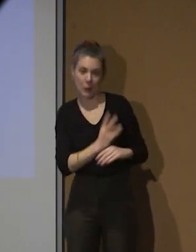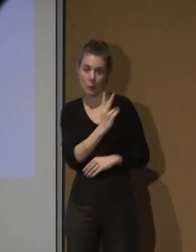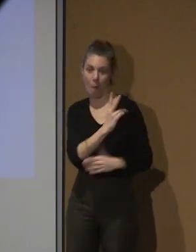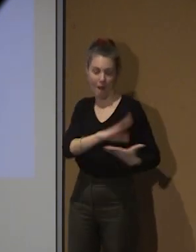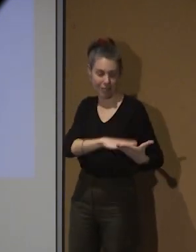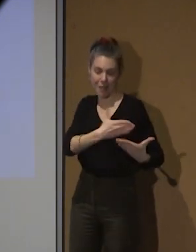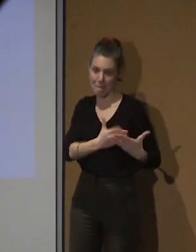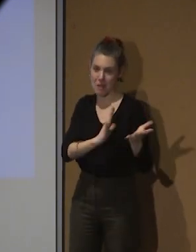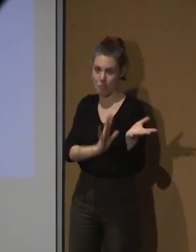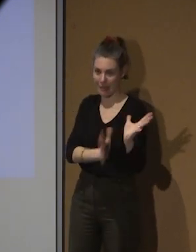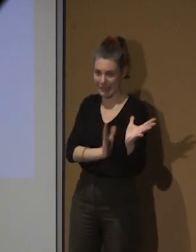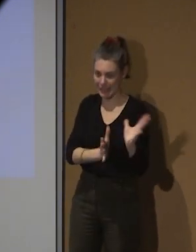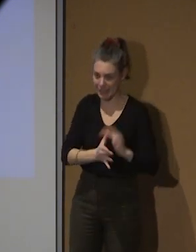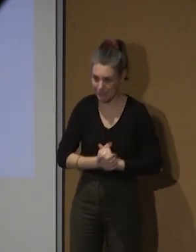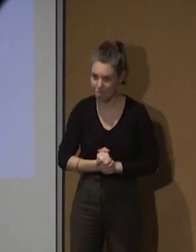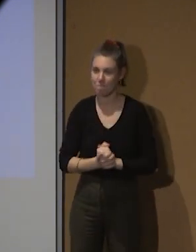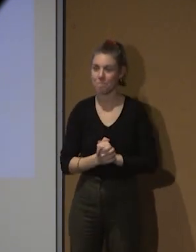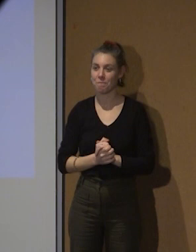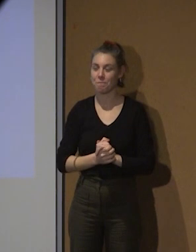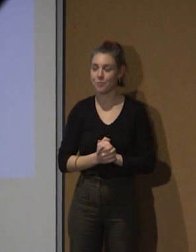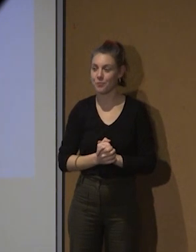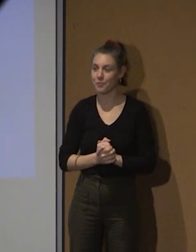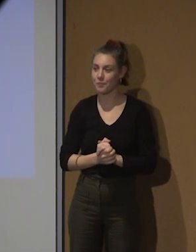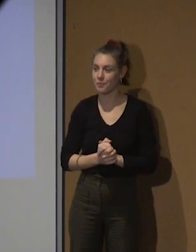des signes pour ce Pôle Info Santé.